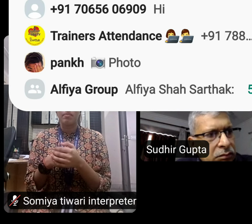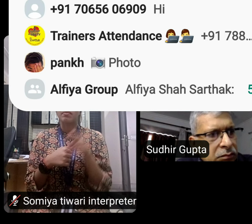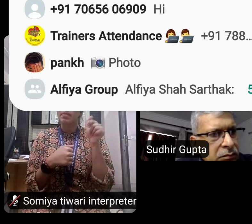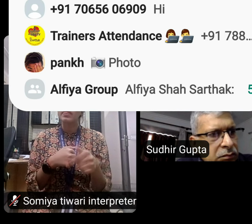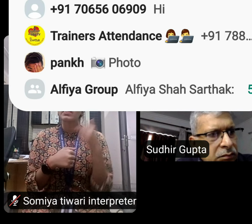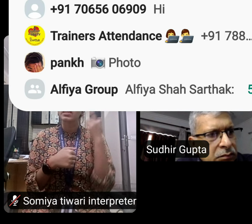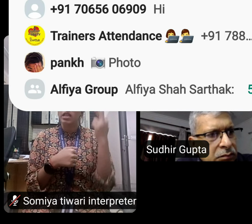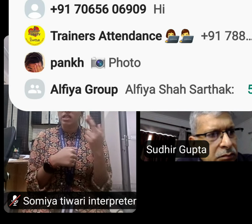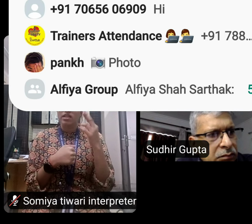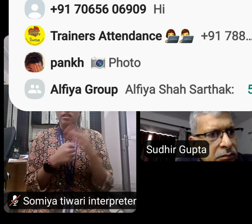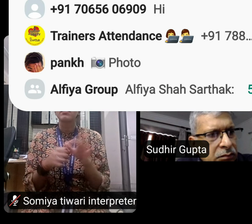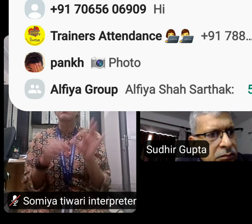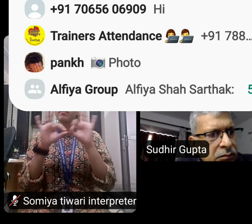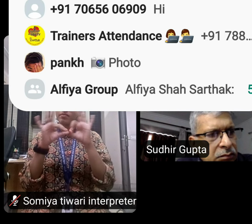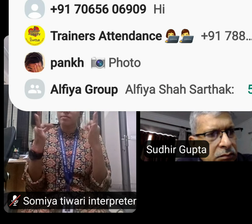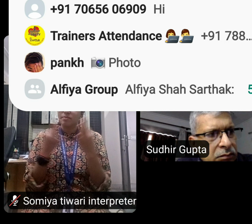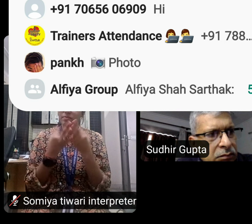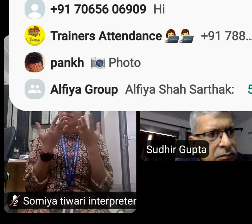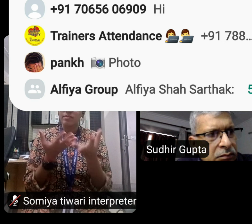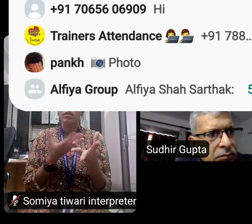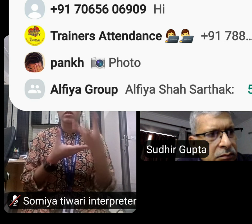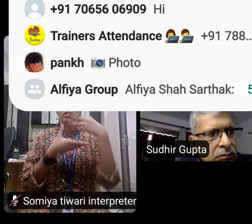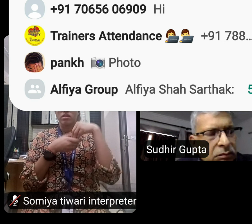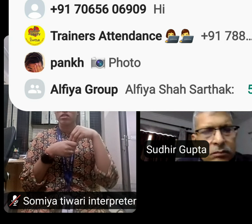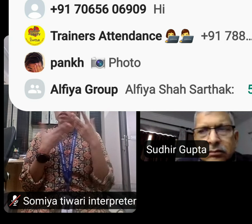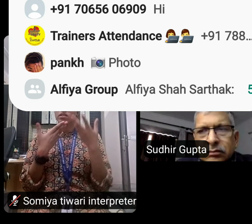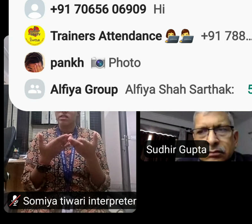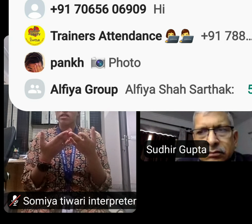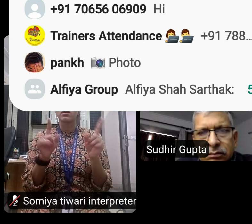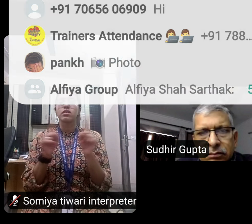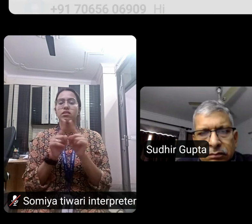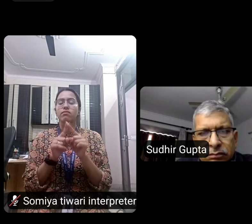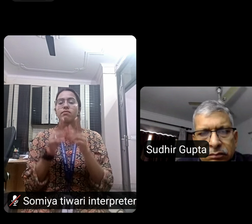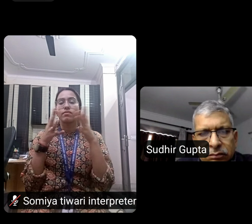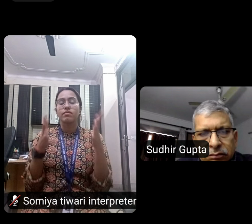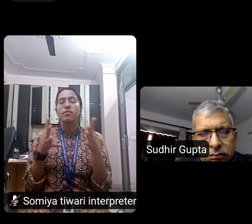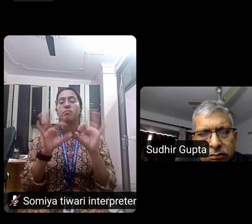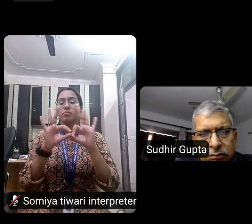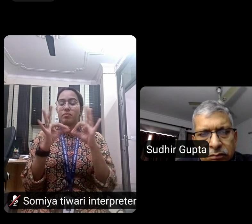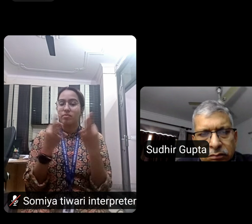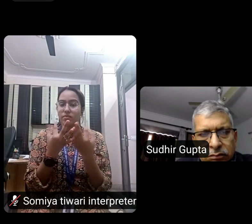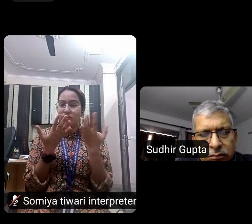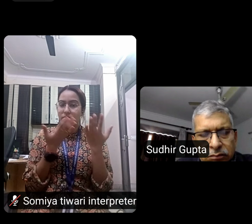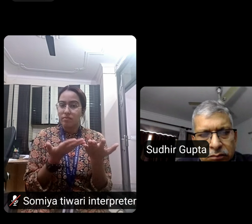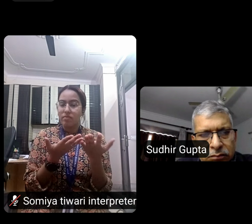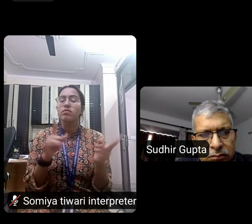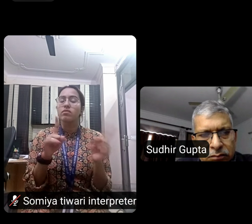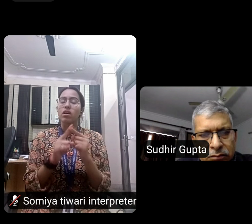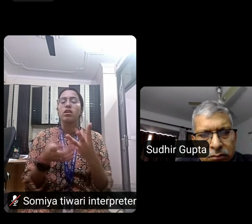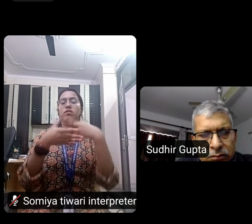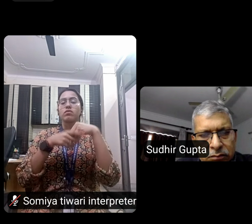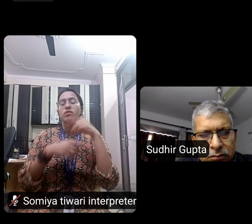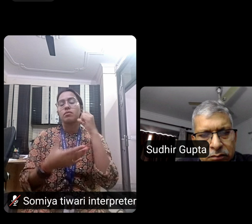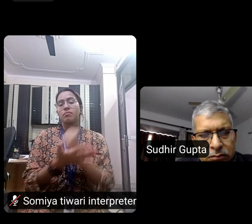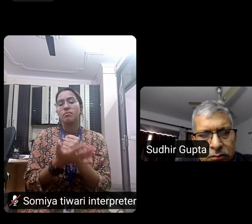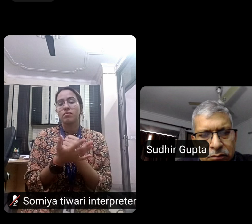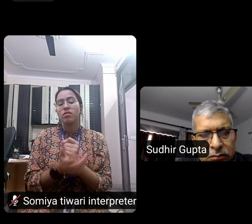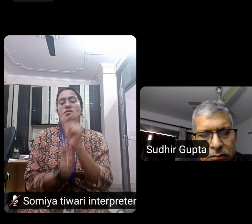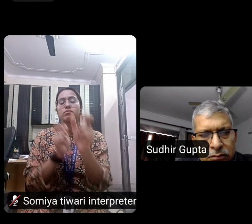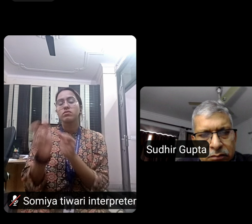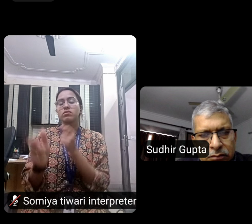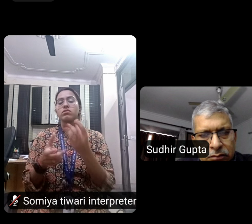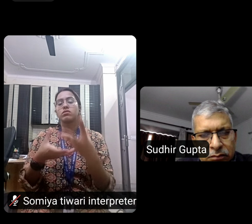भी एक्सेप्ट कर रहे हैं। सबसे बड़ी बात है कि पेरेंट्स का एक्सेप्टेंस बहुत ज़रूरी है, लोगों का एक्सेप्टेंस बहुत ज़रूरी है कि